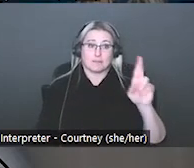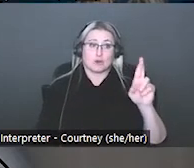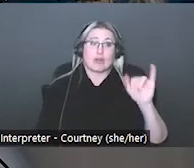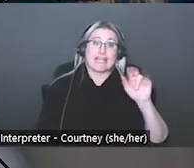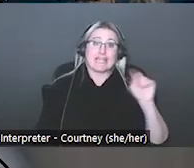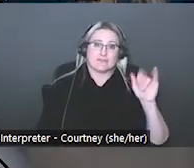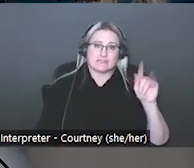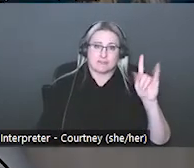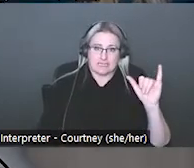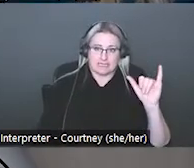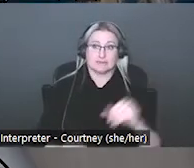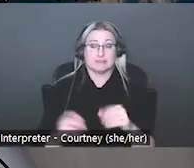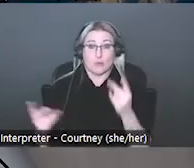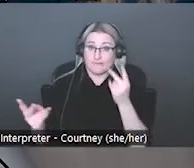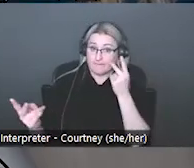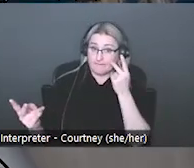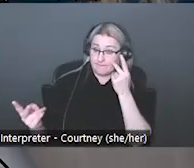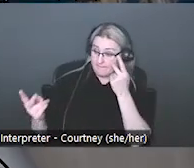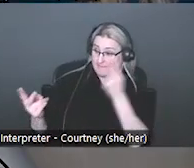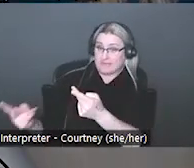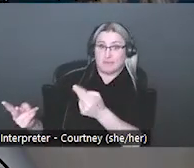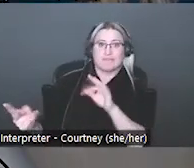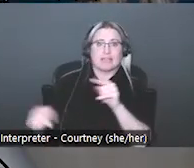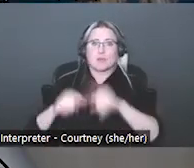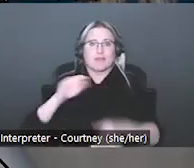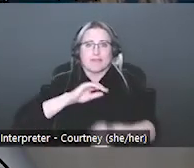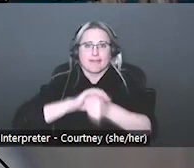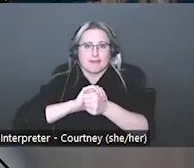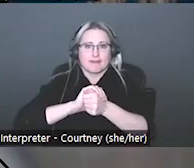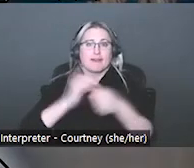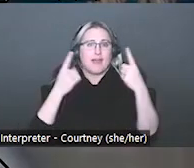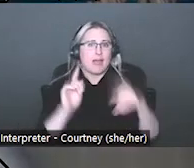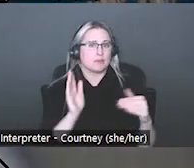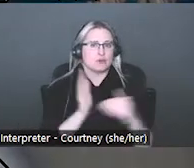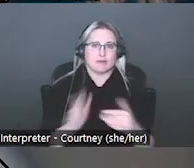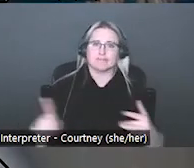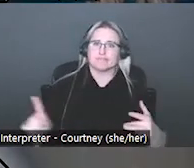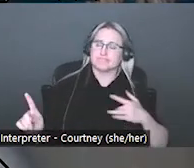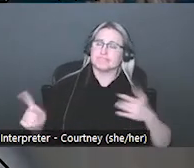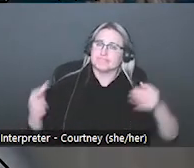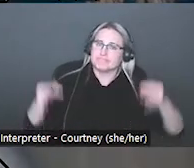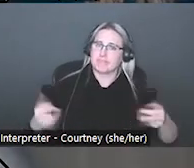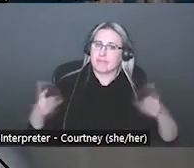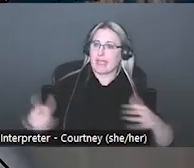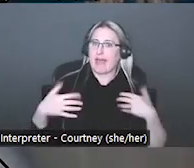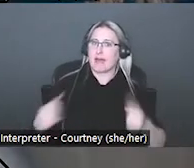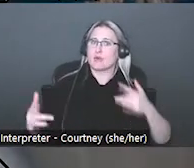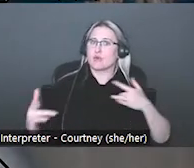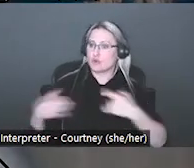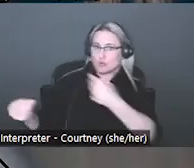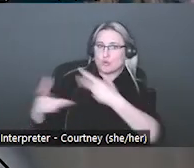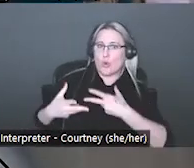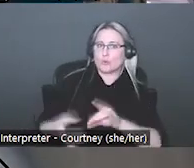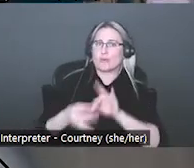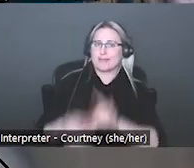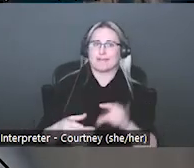d'hyper-invisibilité. Gailey explique que l'hyper-invisibilité du corps, c'est-à-dire qu'il y a deux volets. Le corps en